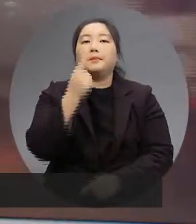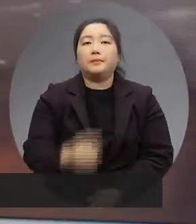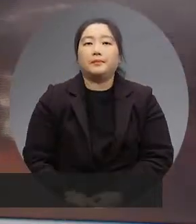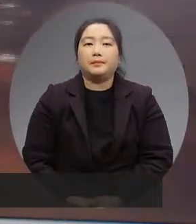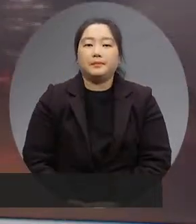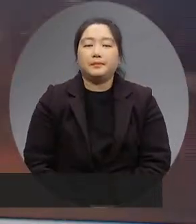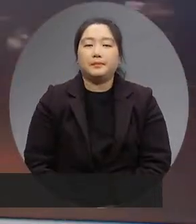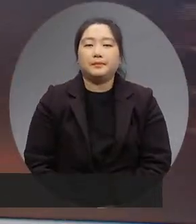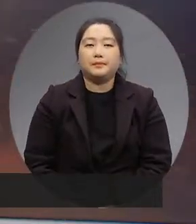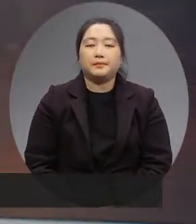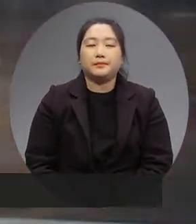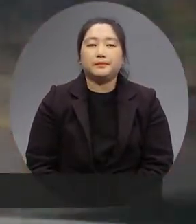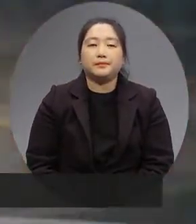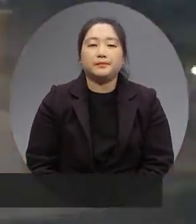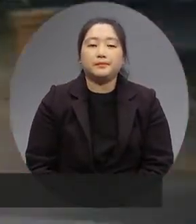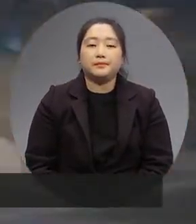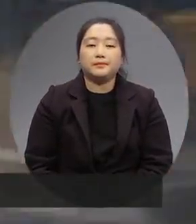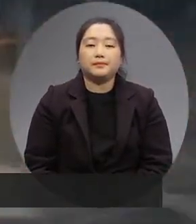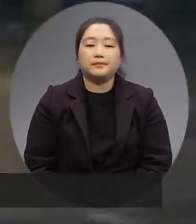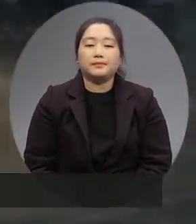만나봤습니다.